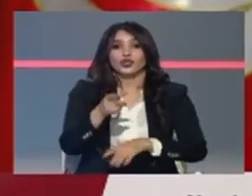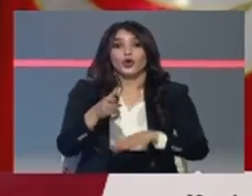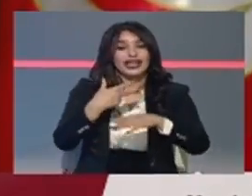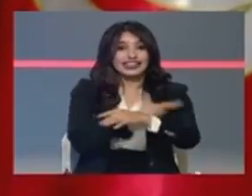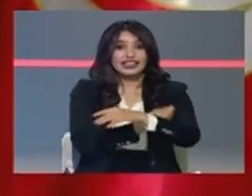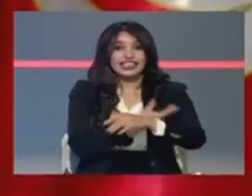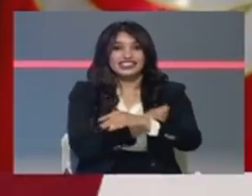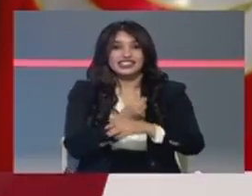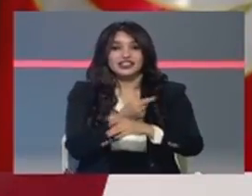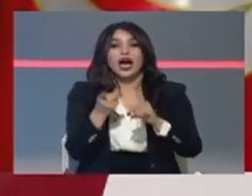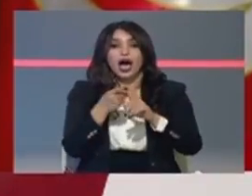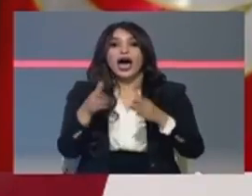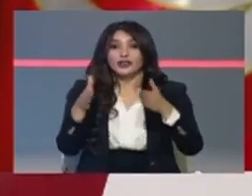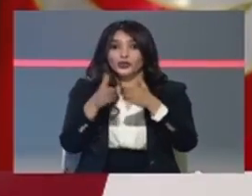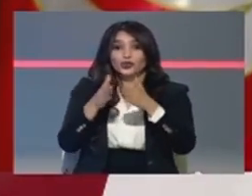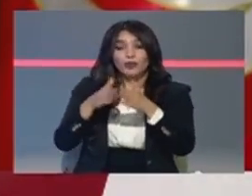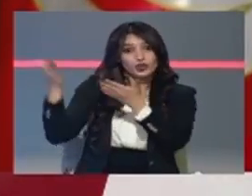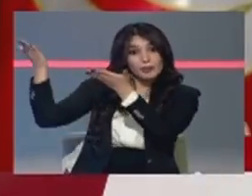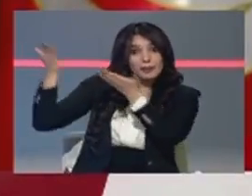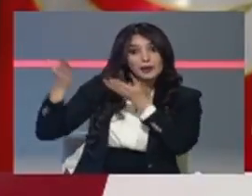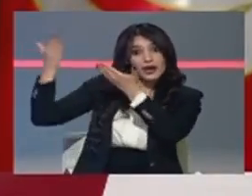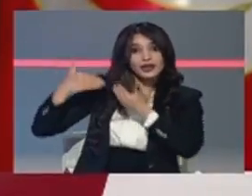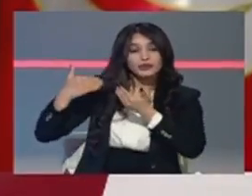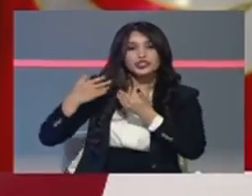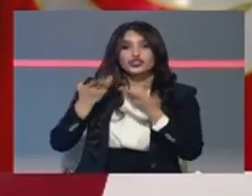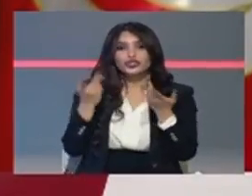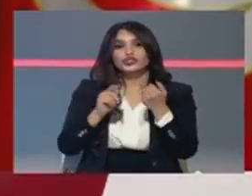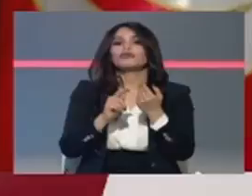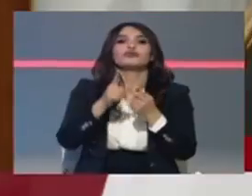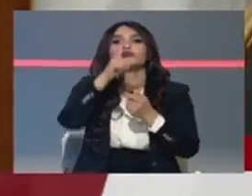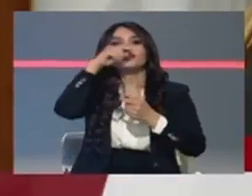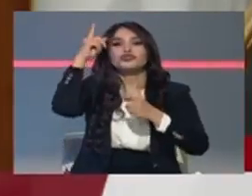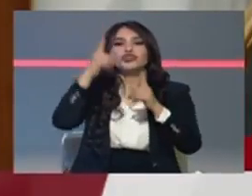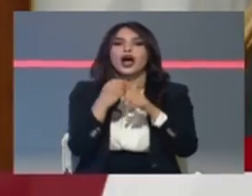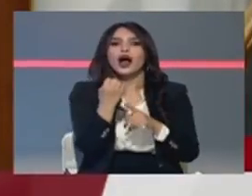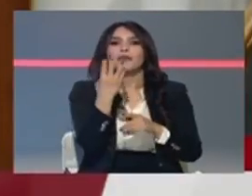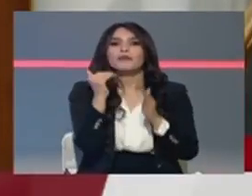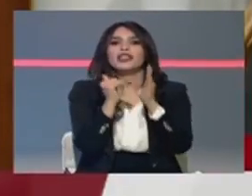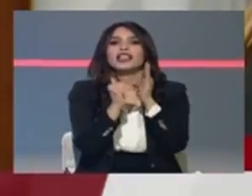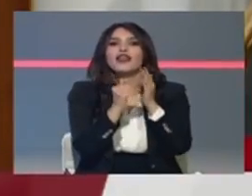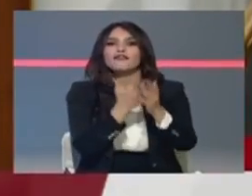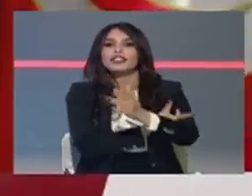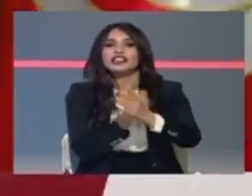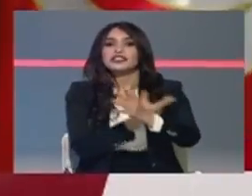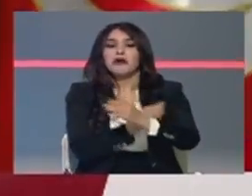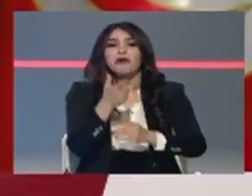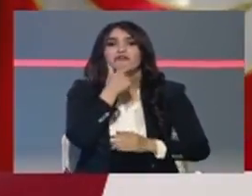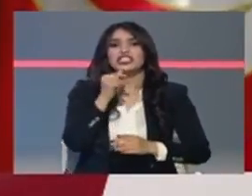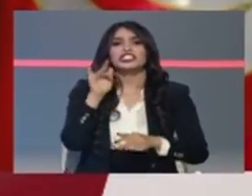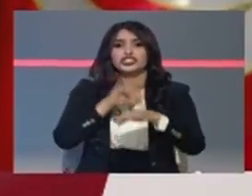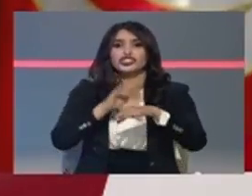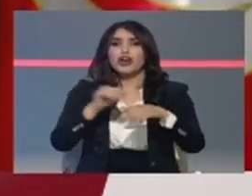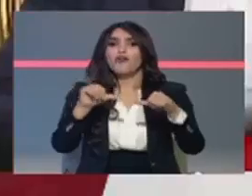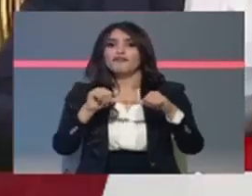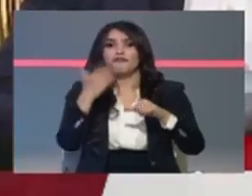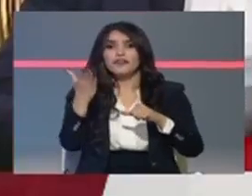فيه، عاملين كوموند باش يجيونا في ان شاء الله في اقرب في حوالي 400,000. هو سهل، انا عملته، انا بيدي عملته التيست هذا، جابوا